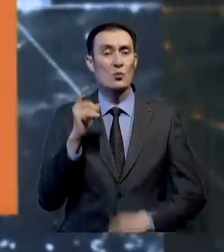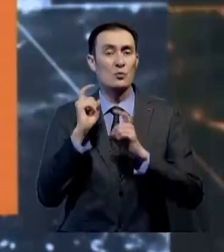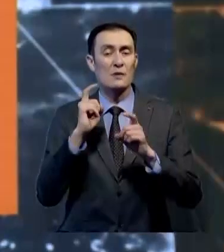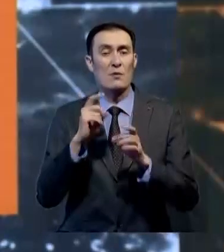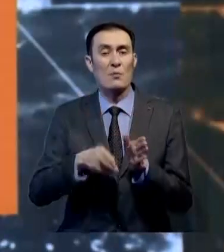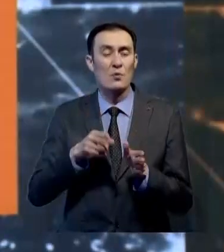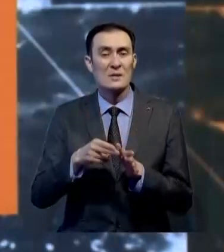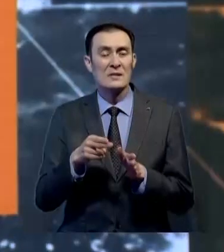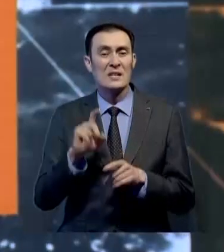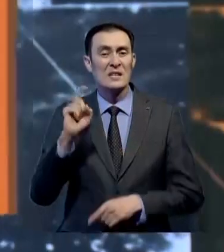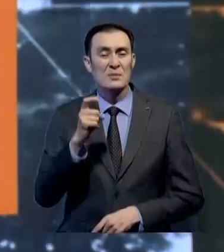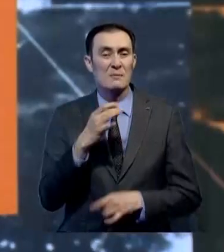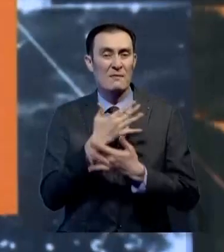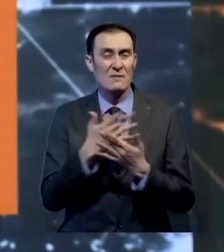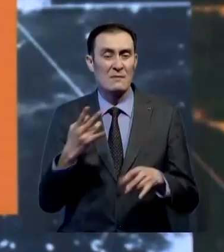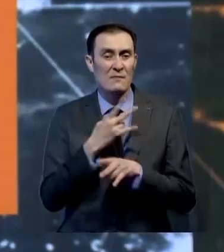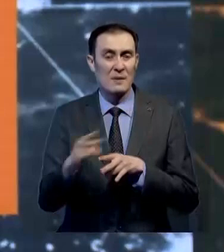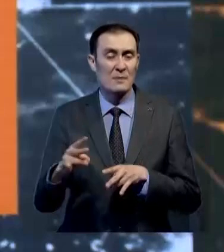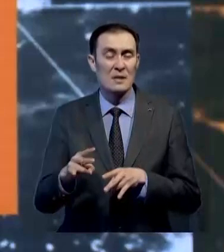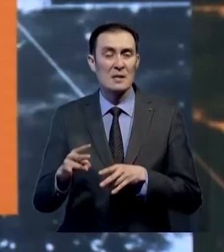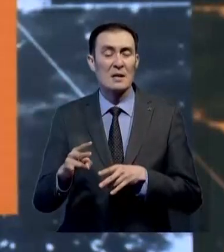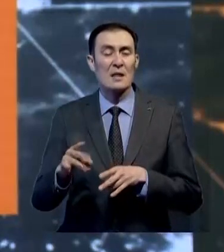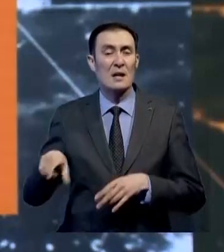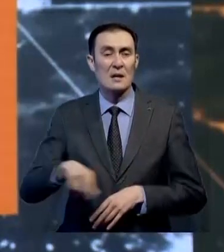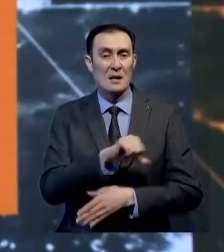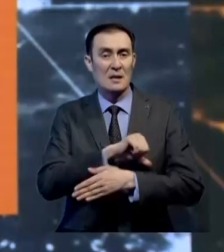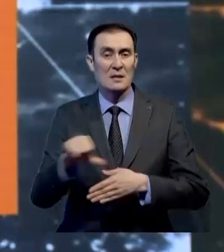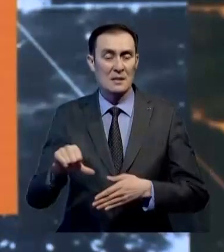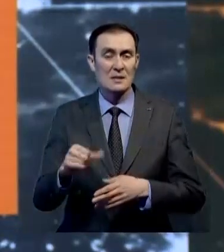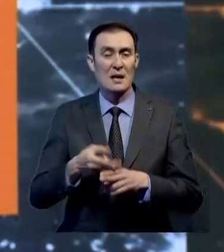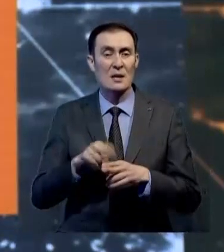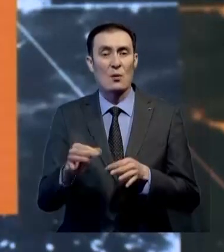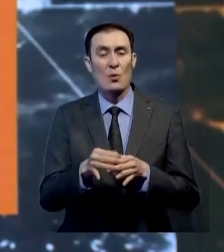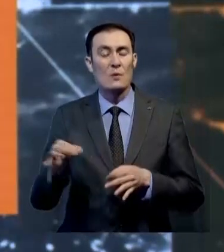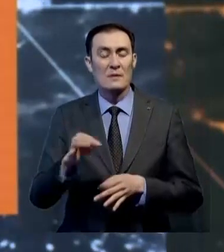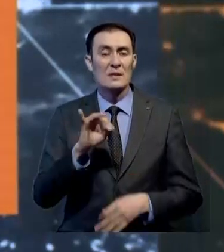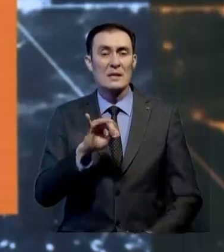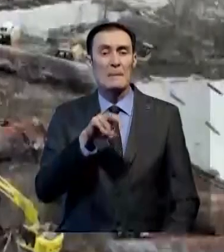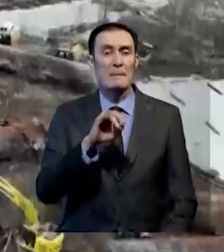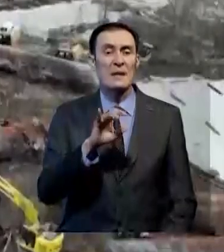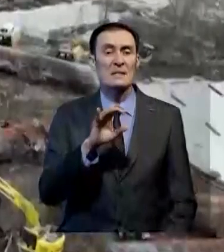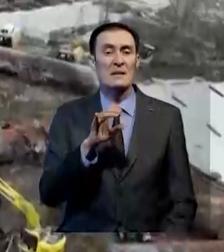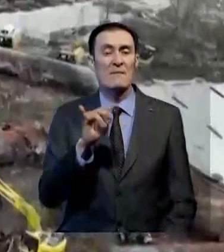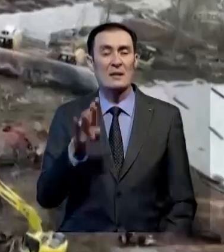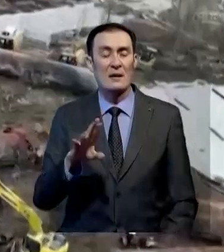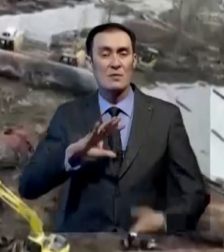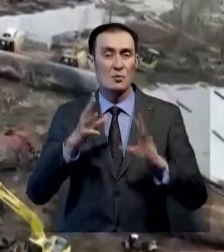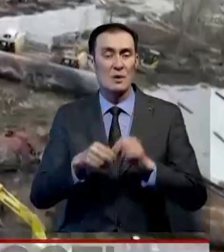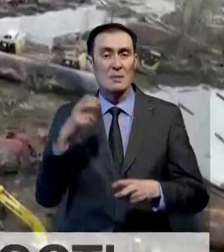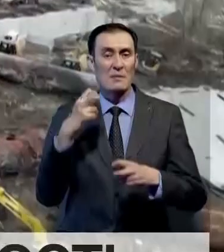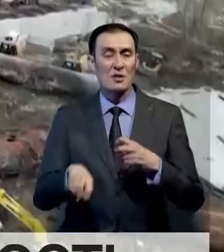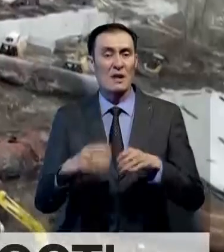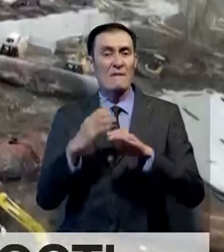с высокотоксичными химическими веществами сошел с рельсов на границе между этим регионом и Пенсильванией. В результате